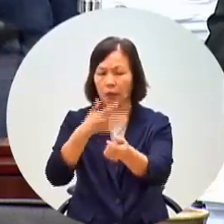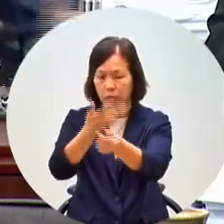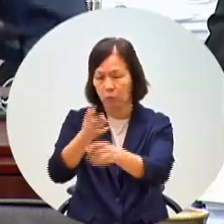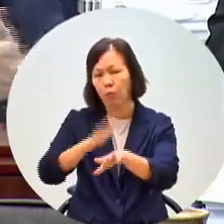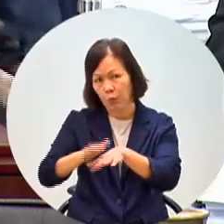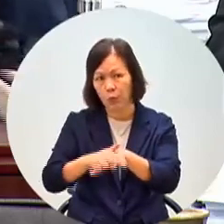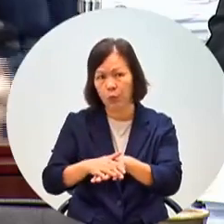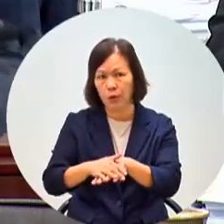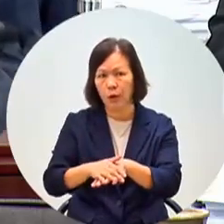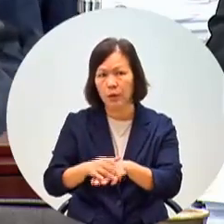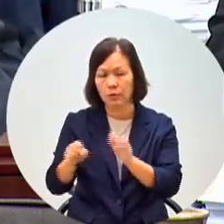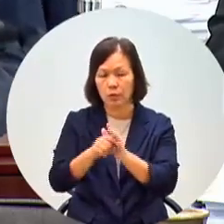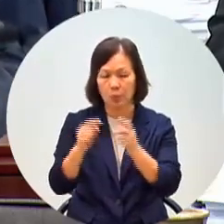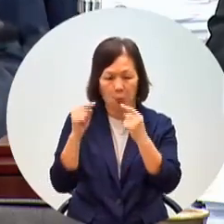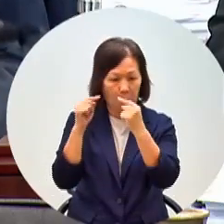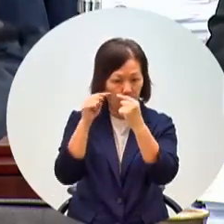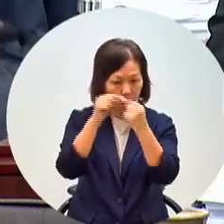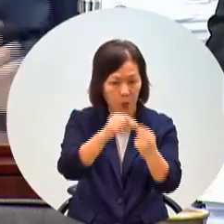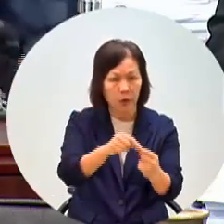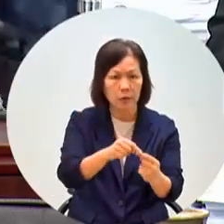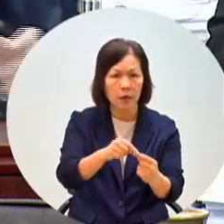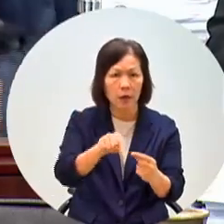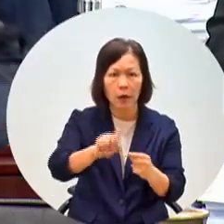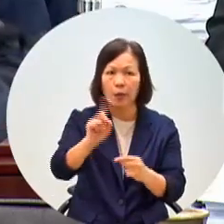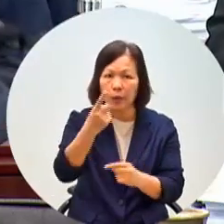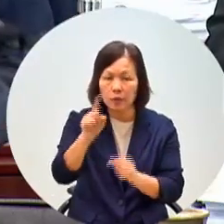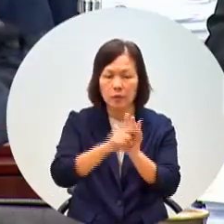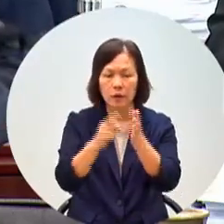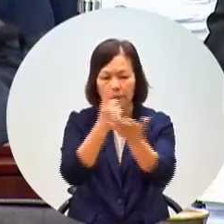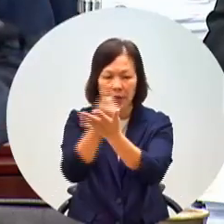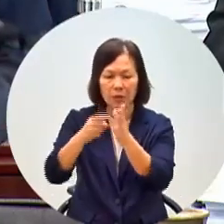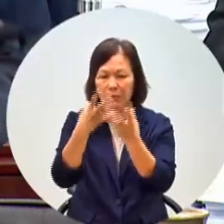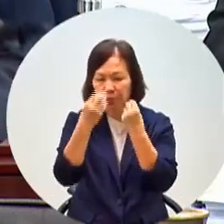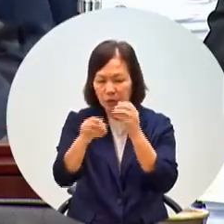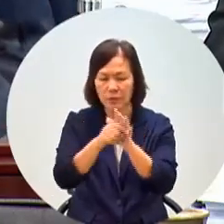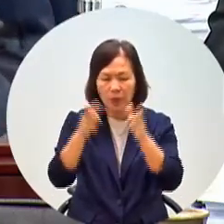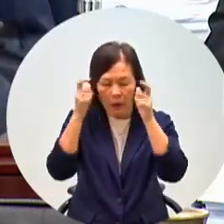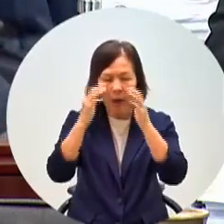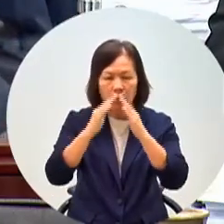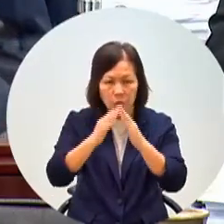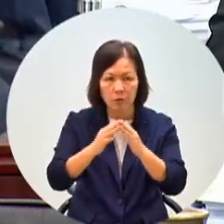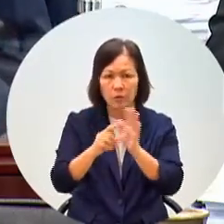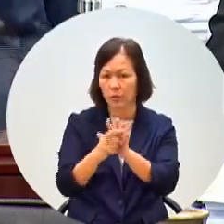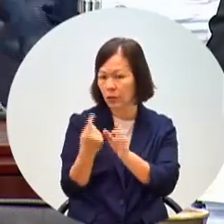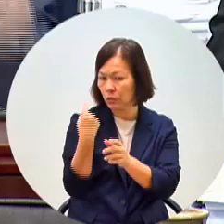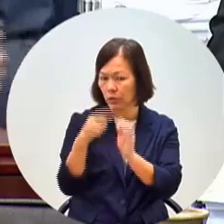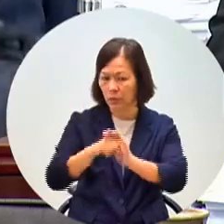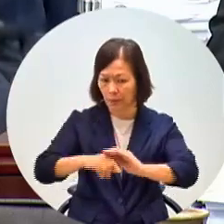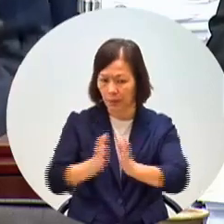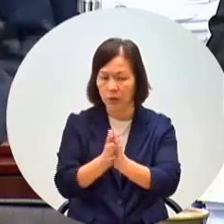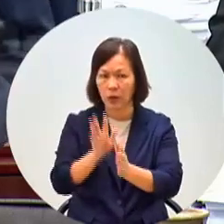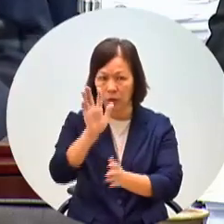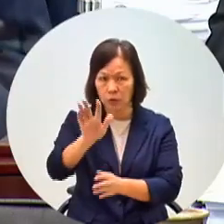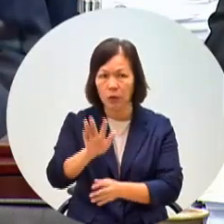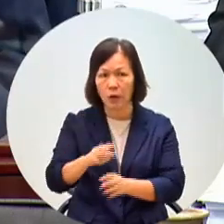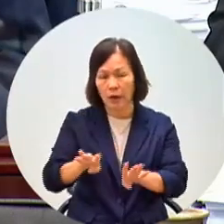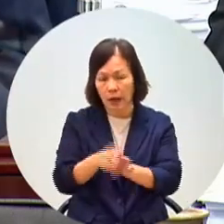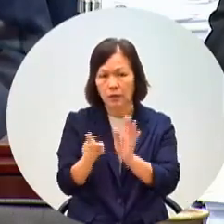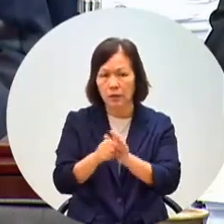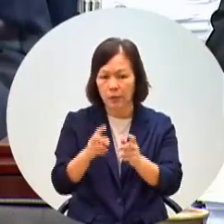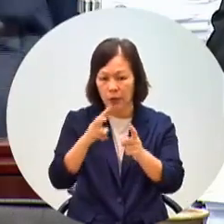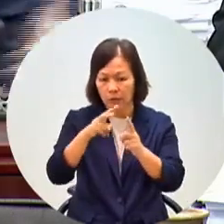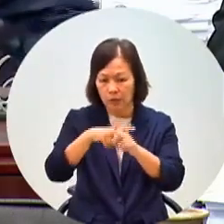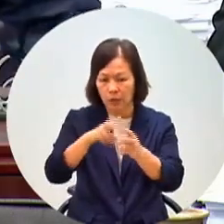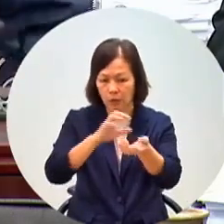对不对？所以我们无缝接轨的原因，大家都不清楚，说高雄为什么昨天就马上就开始。其实我们快筛，因为我们诊所有快